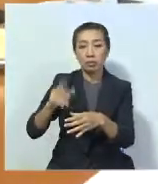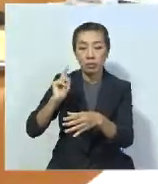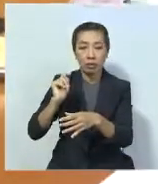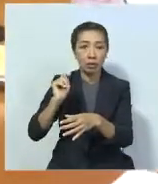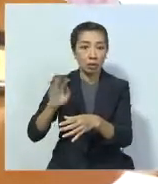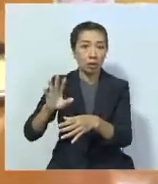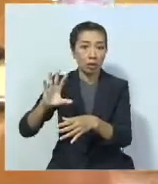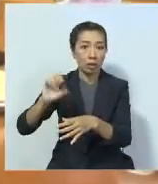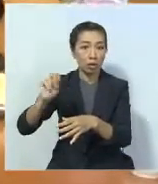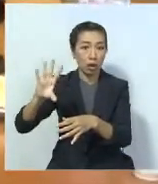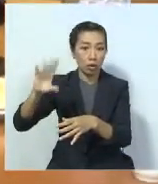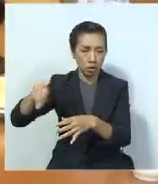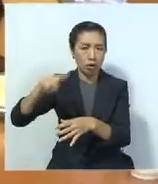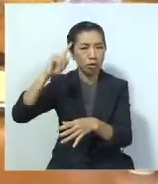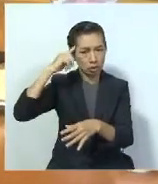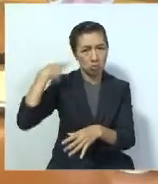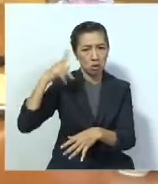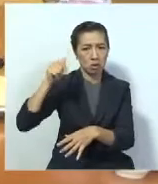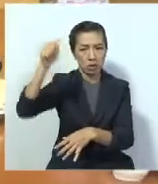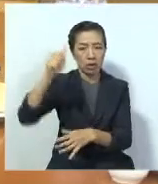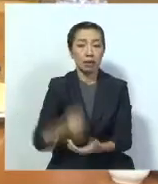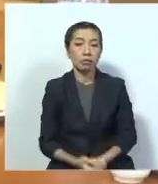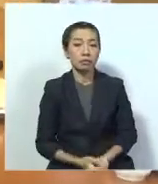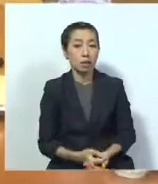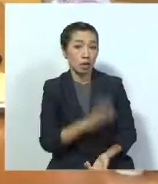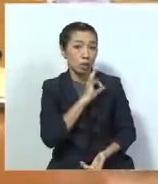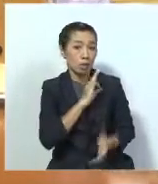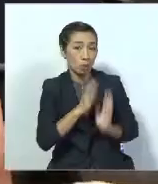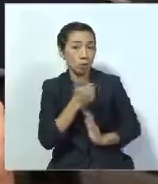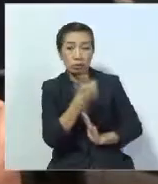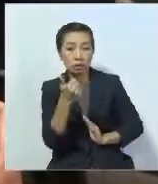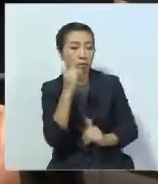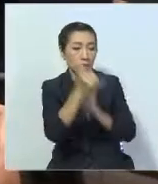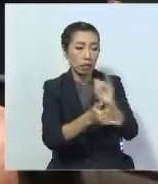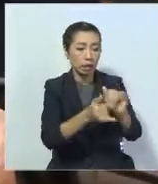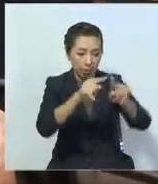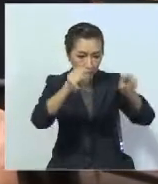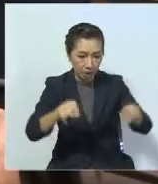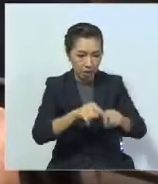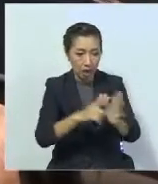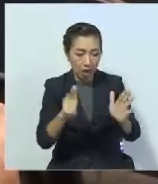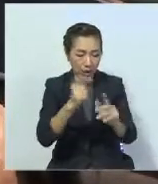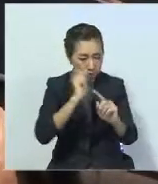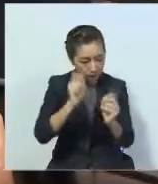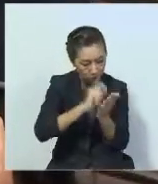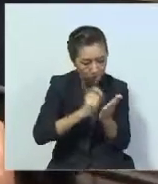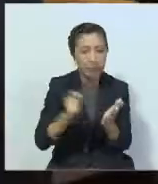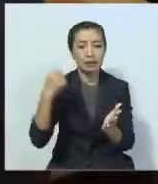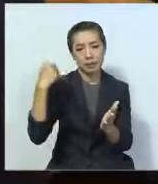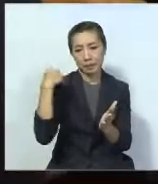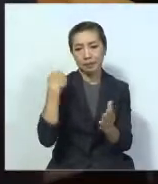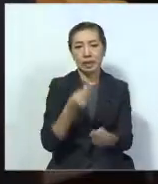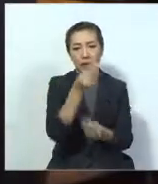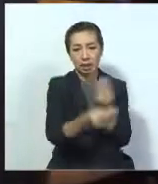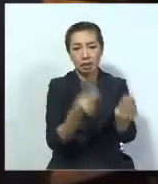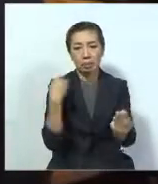ตินอกจากนี้นะคะยังมีสมาชิกคนอื่นๆที่ทยอยเดินทางมาเขียนใบลาออกรวมถึงที่ยื่นเรื่องลาออกไปก่อนหน้านี้